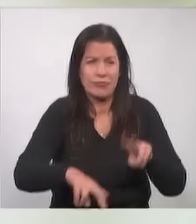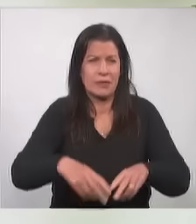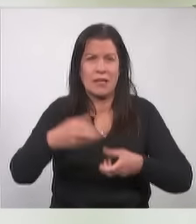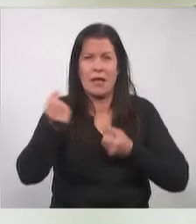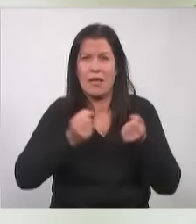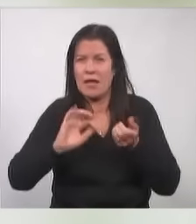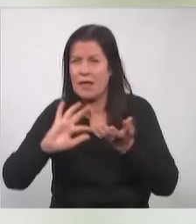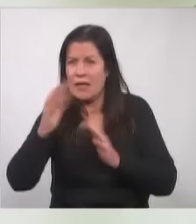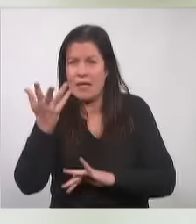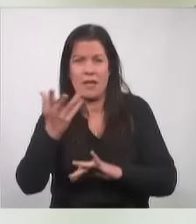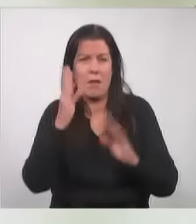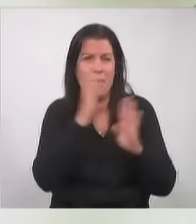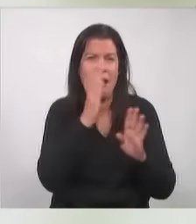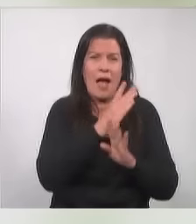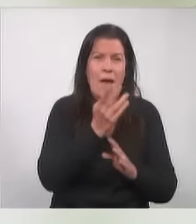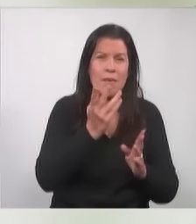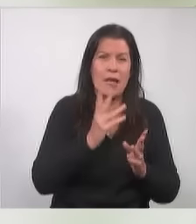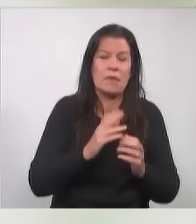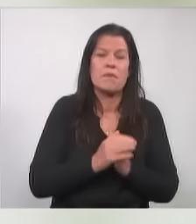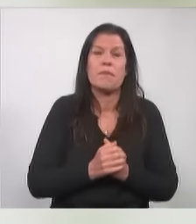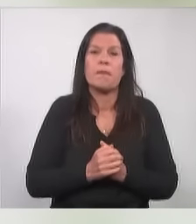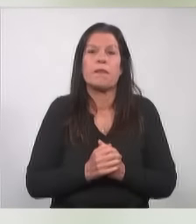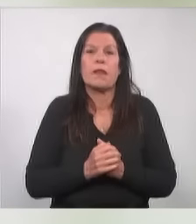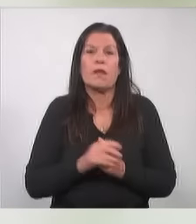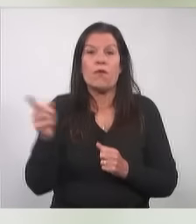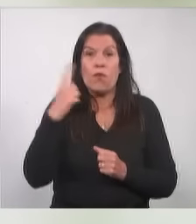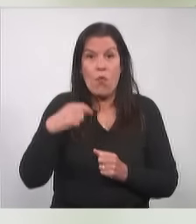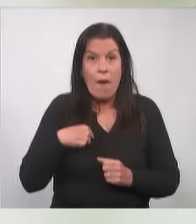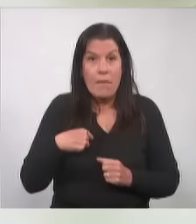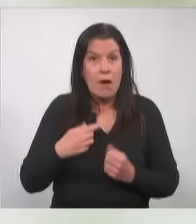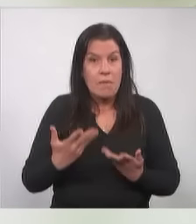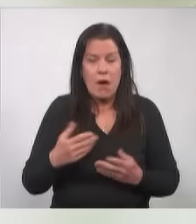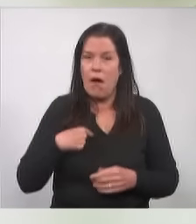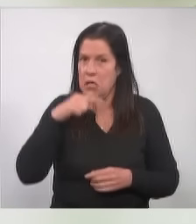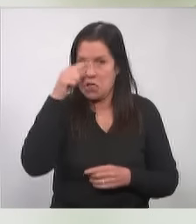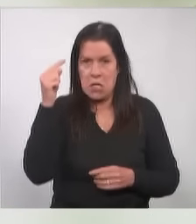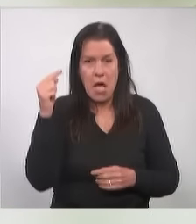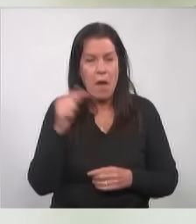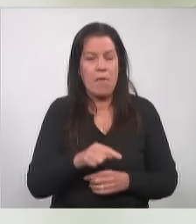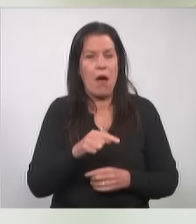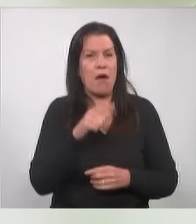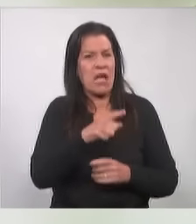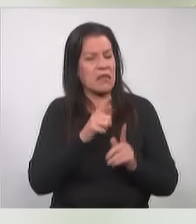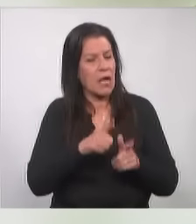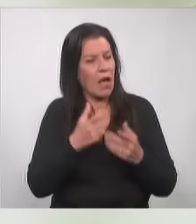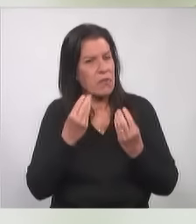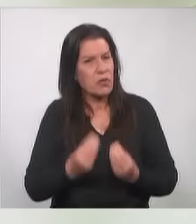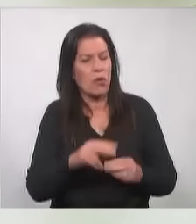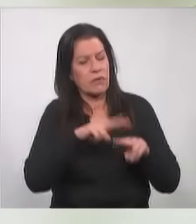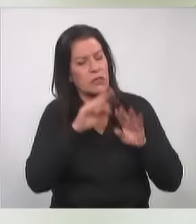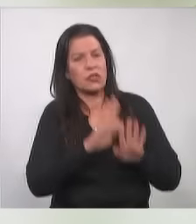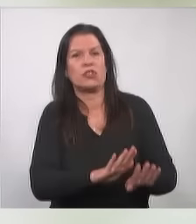הוא ממש אומר לי, ליאלי, אני גאה בך, נלחמת מצוין עד כה, תישארי פה. יש